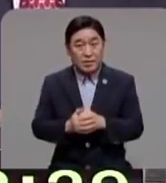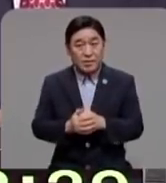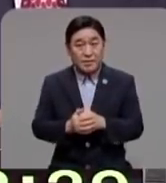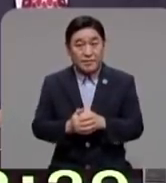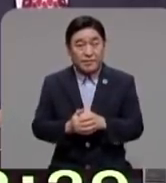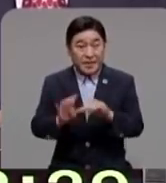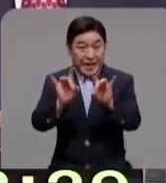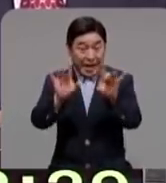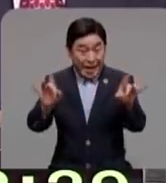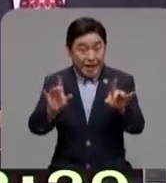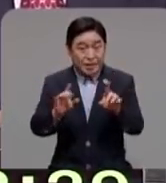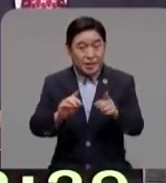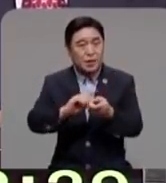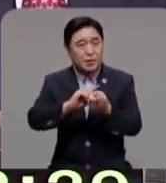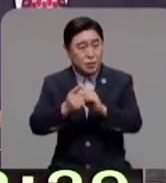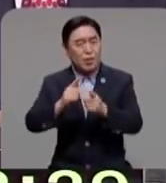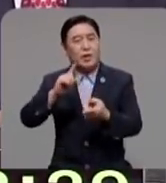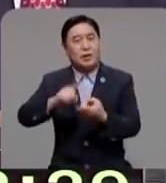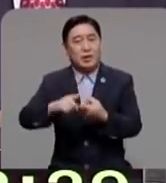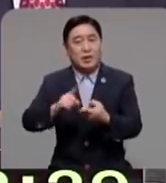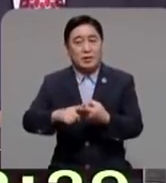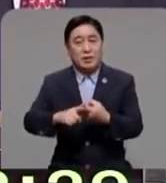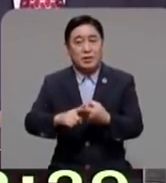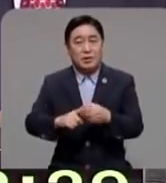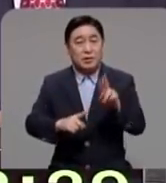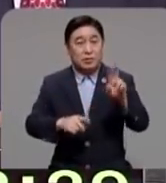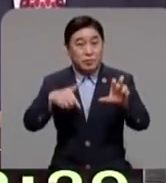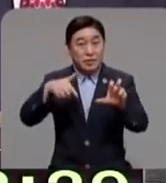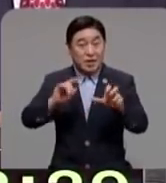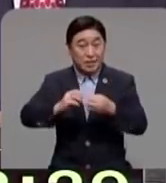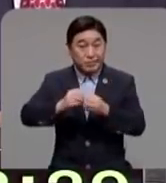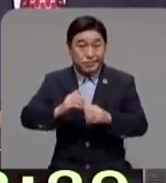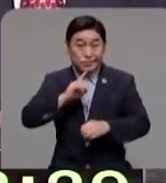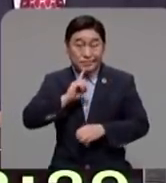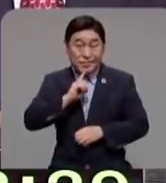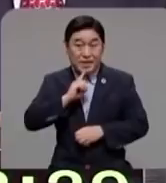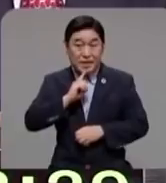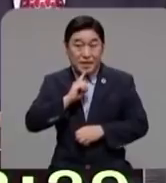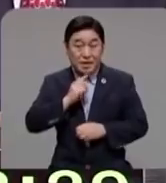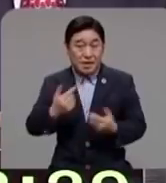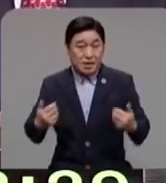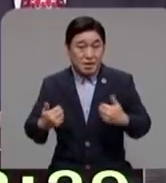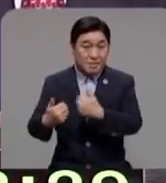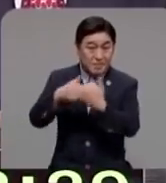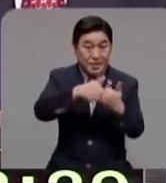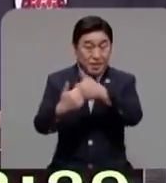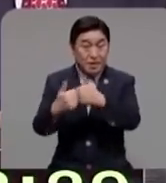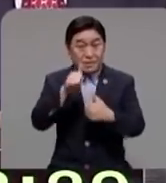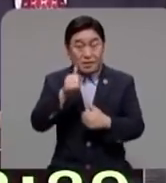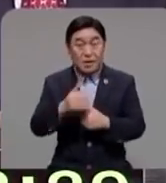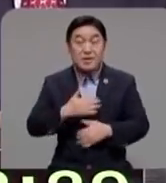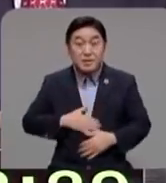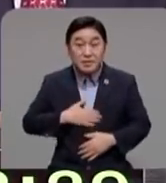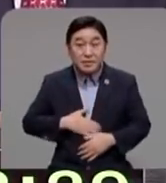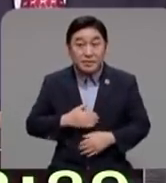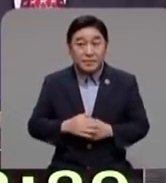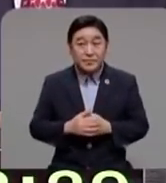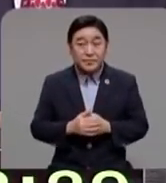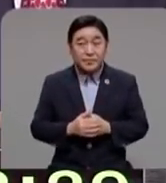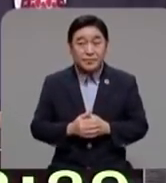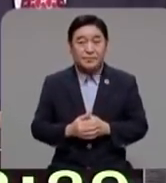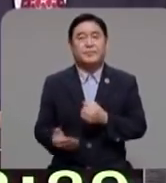각각에 대해서 각자에 대해서 상대방에 대해서 25개씩 막말, 망언 시리즈를 서로 공격을 하셨더라고요. 아시죠?